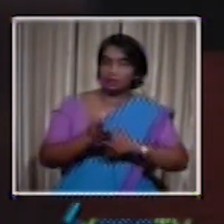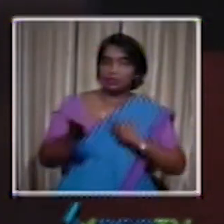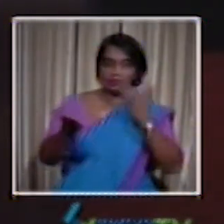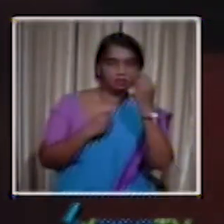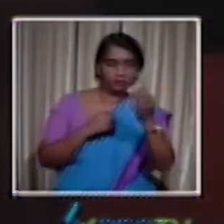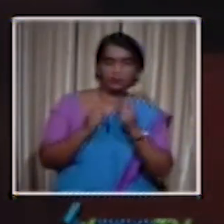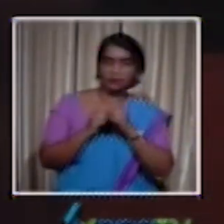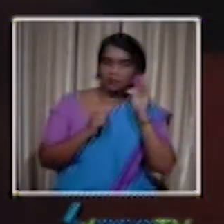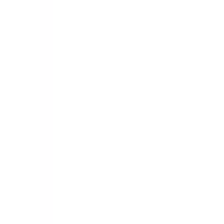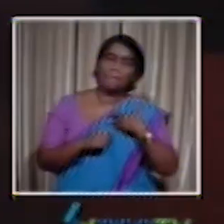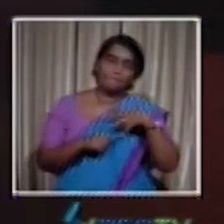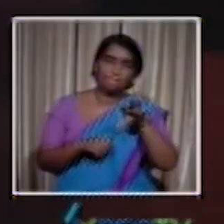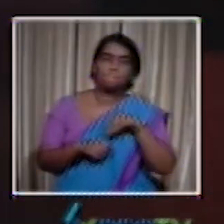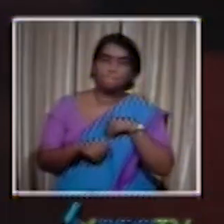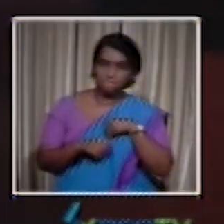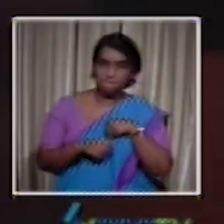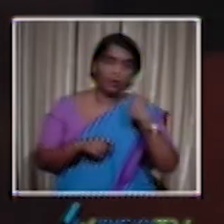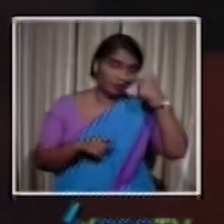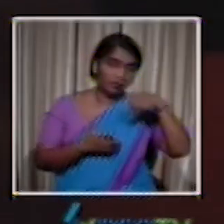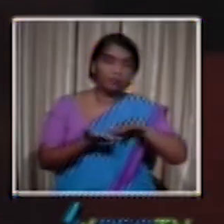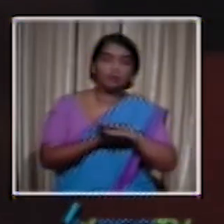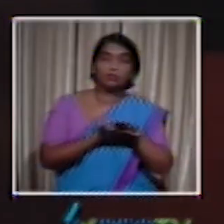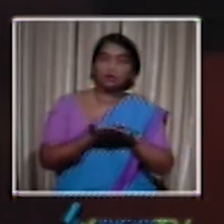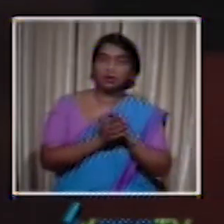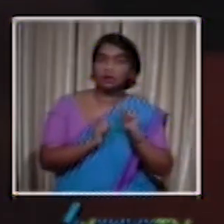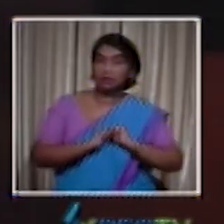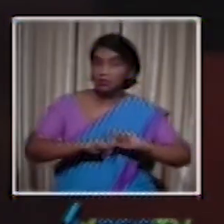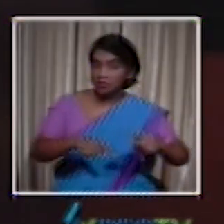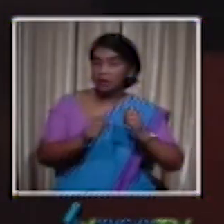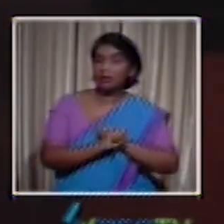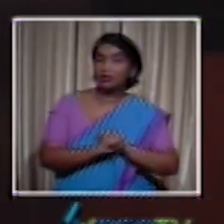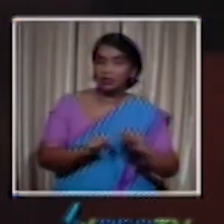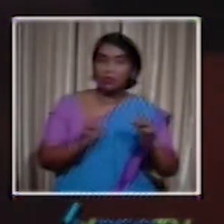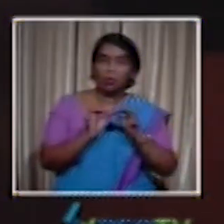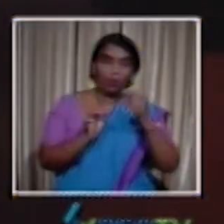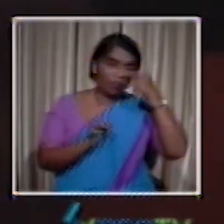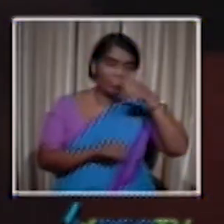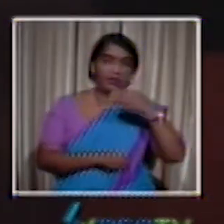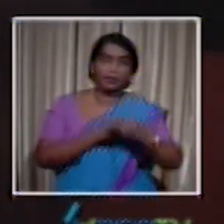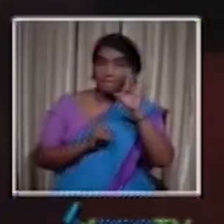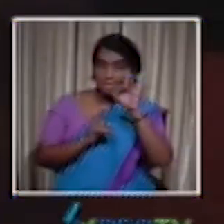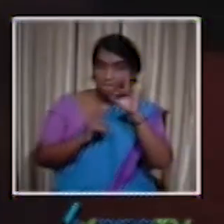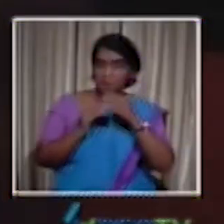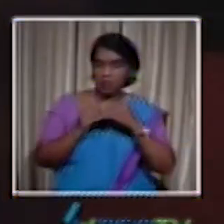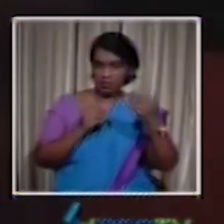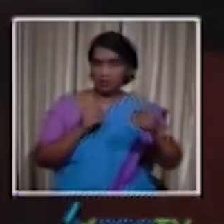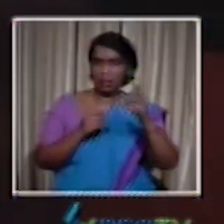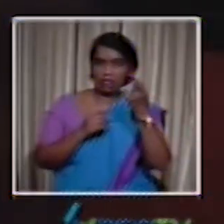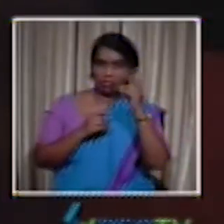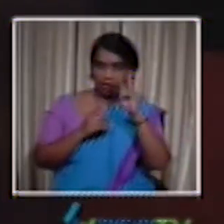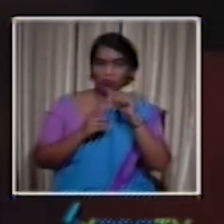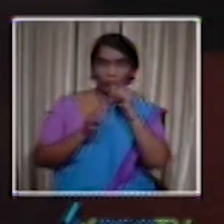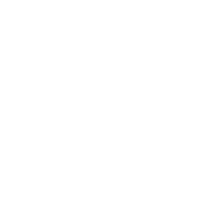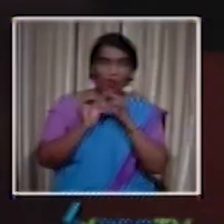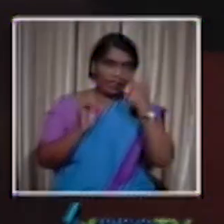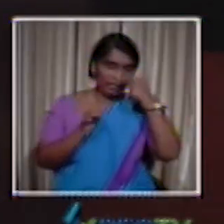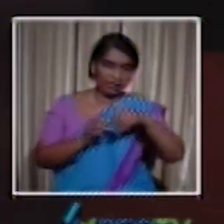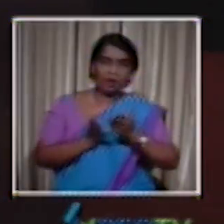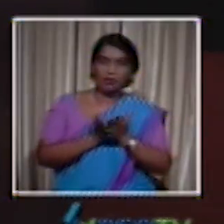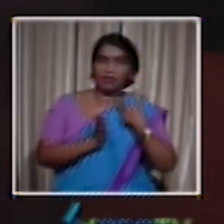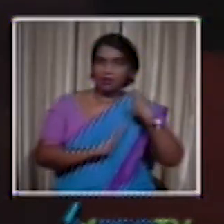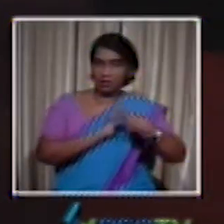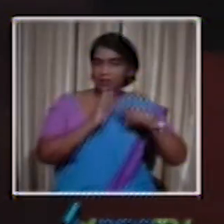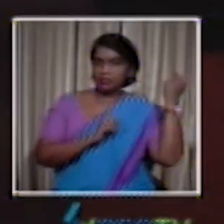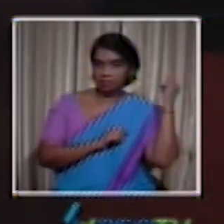කරන බවයි. මම පිළිගන්නවා පිරිපහදුව ක්‍රියාත්මක නොවීම නිසා අපිට භූමිතල් නිෂ්පාදනයේ අඩුවක් තිබුණා. 13 වෙනිදා තමයි බොරතෙල් නෞකාවක්